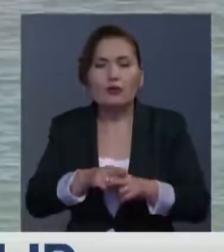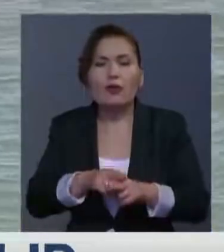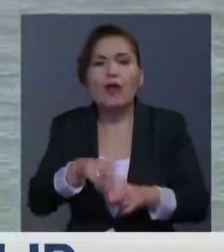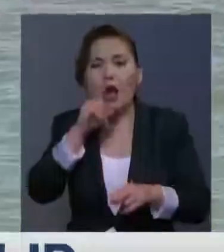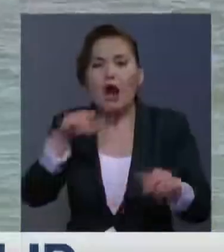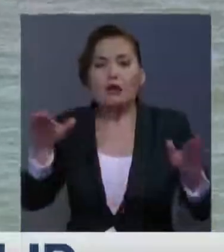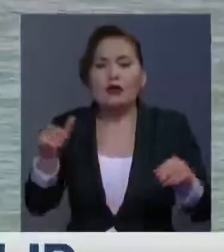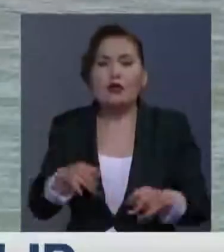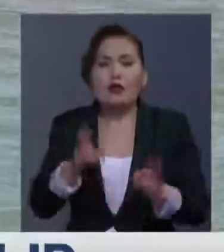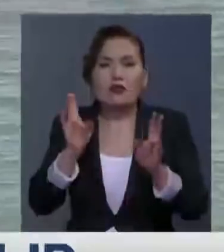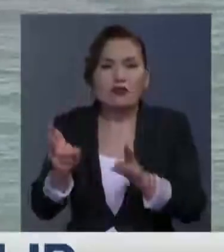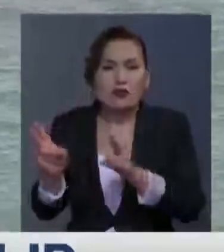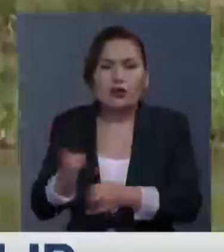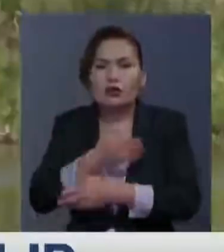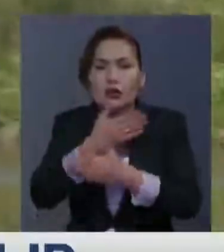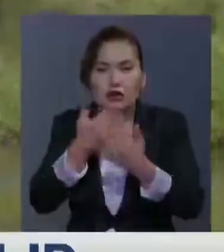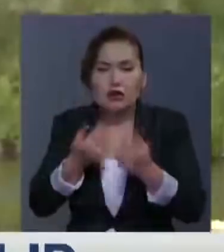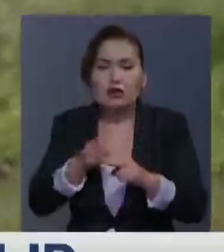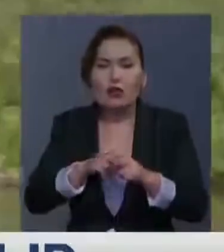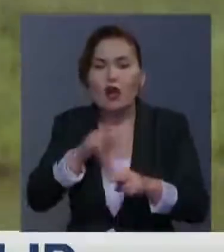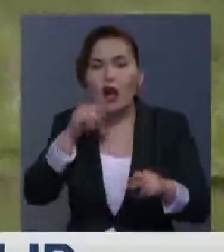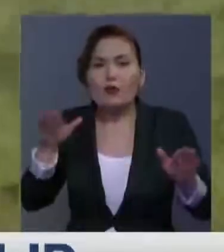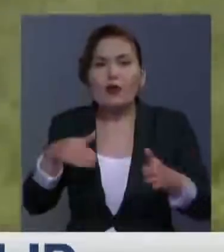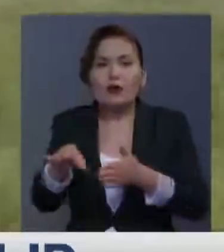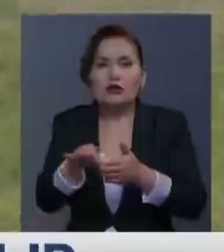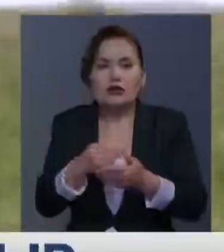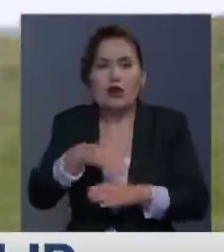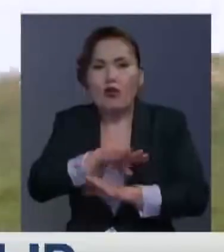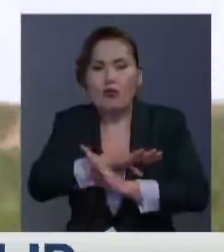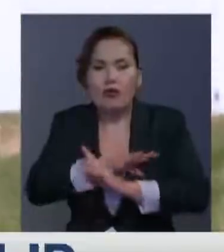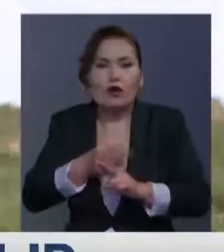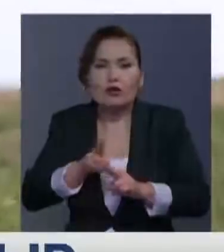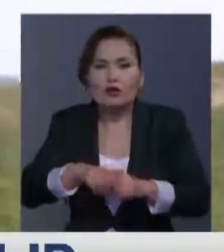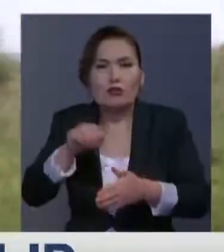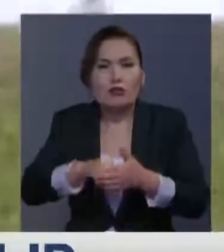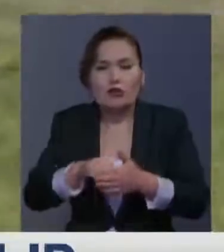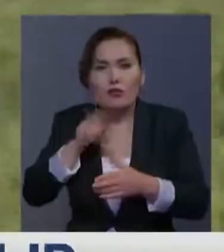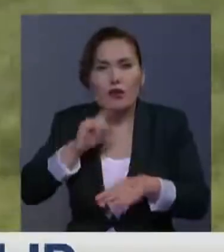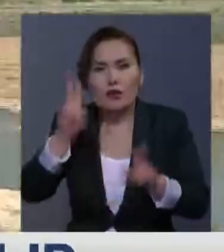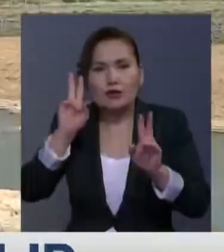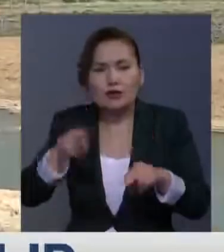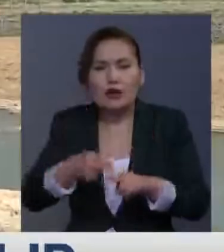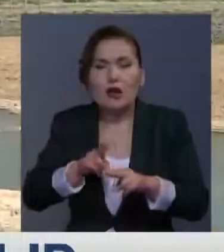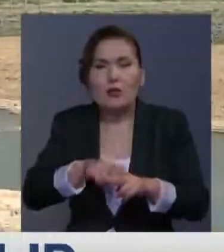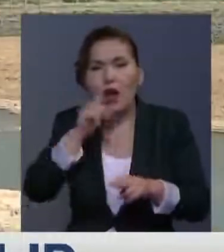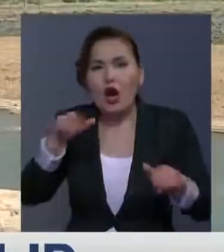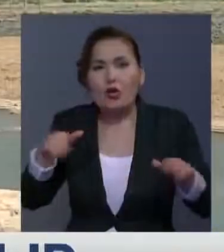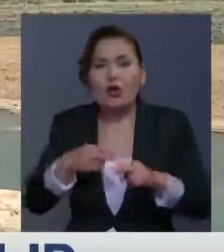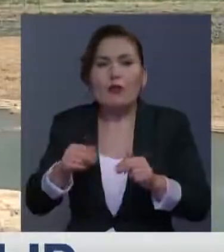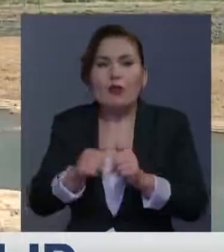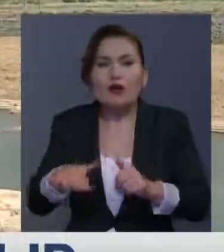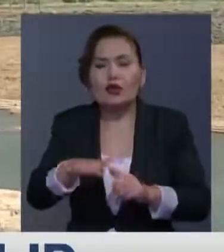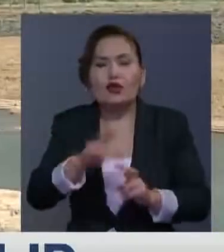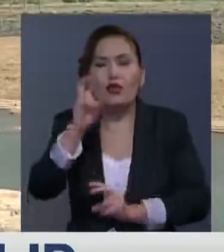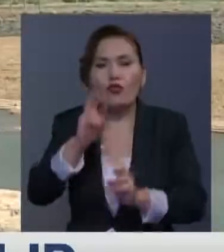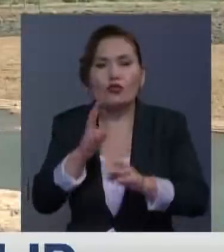жоқ, атқанға да ұқсамайды. Дегенмен ондаған шағаланың бірден қырылуы күдік тудырады. тұрғындар құстардың өлуіне жақын маңдағы өндіріс